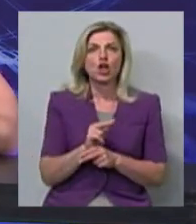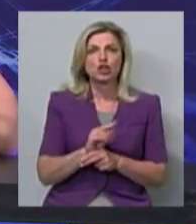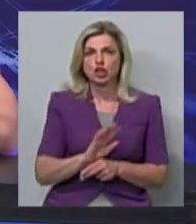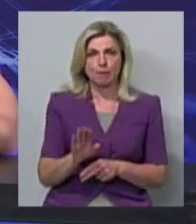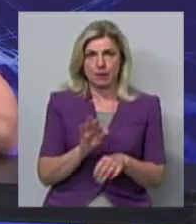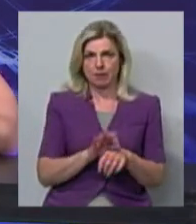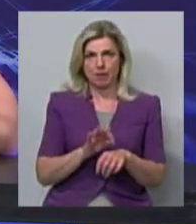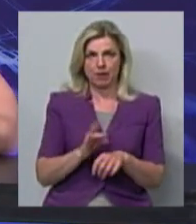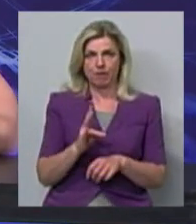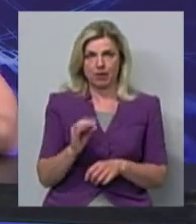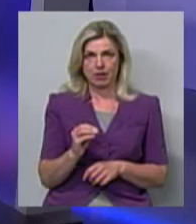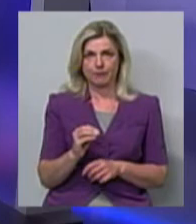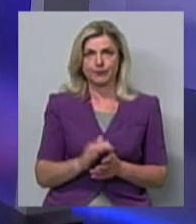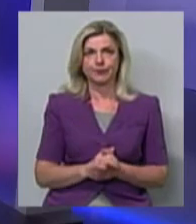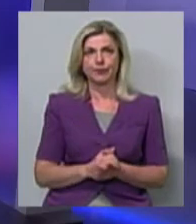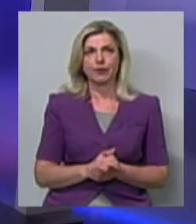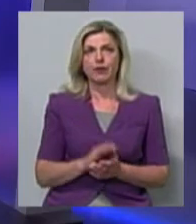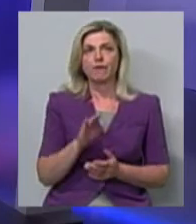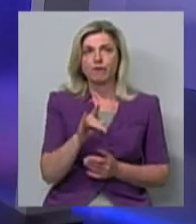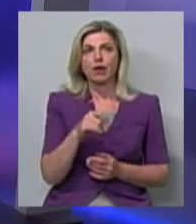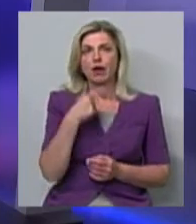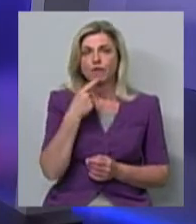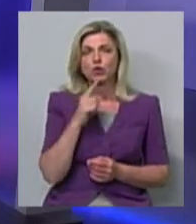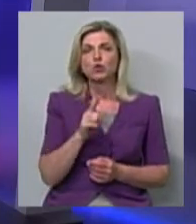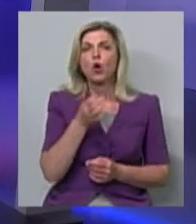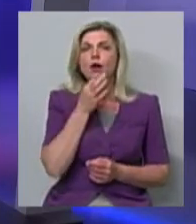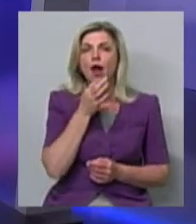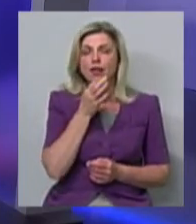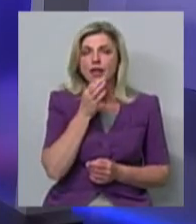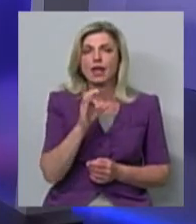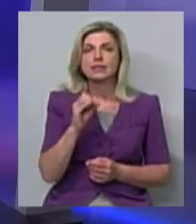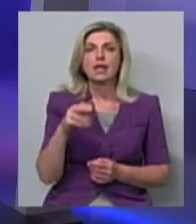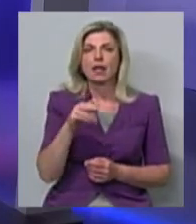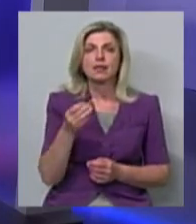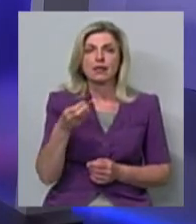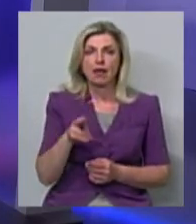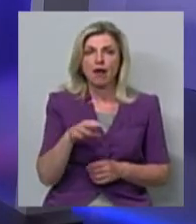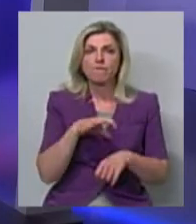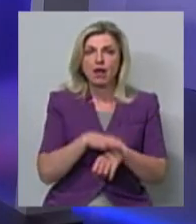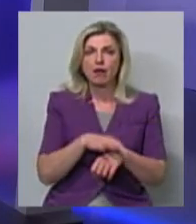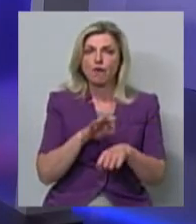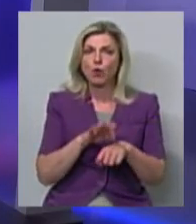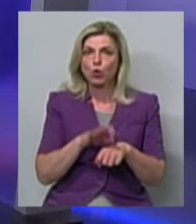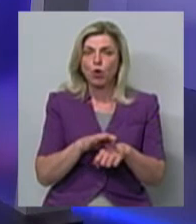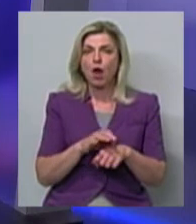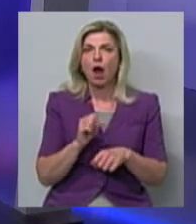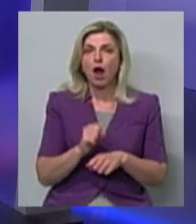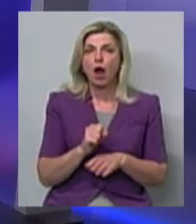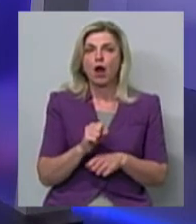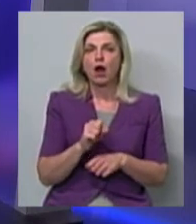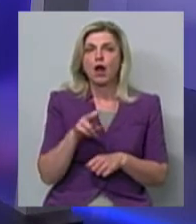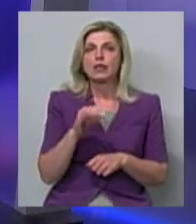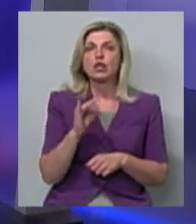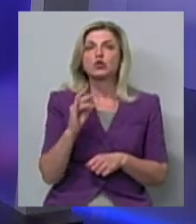Втім, зараз ви сказали, що на ранньої стадії виявляється хвороба, але дистрофію Дюшена